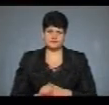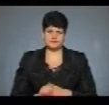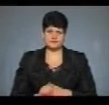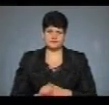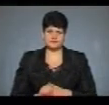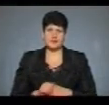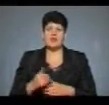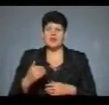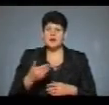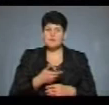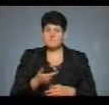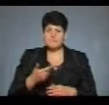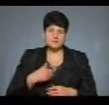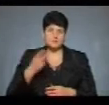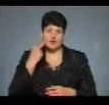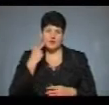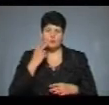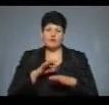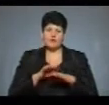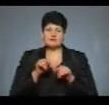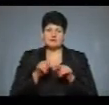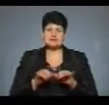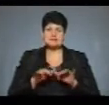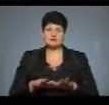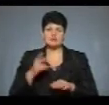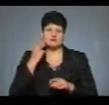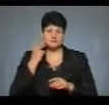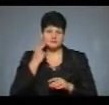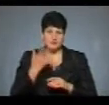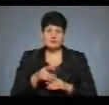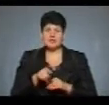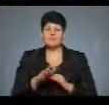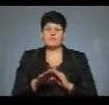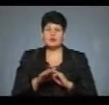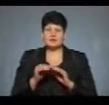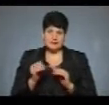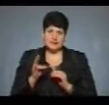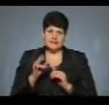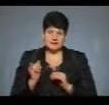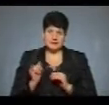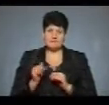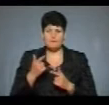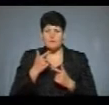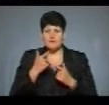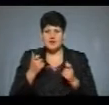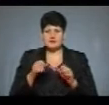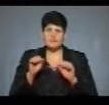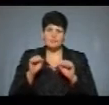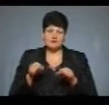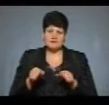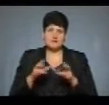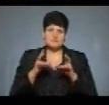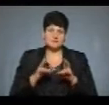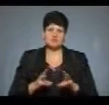Ми регулярно проводимо такі заходи щорічно. Вони покликані попередити можливі